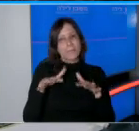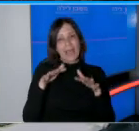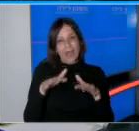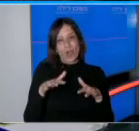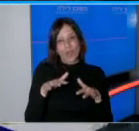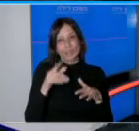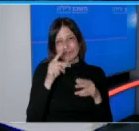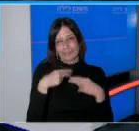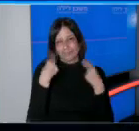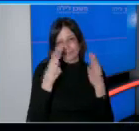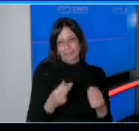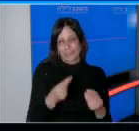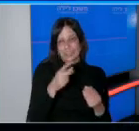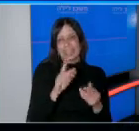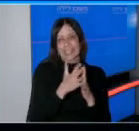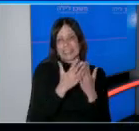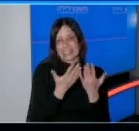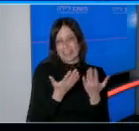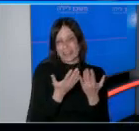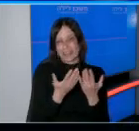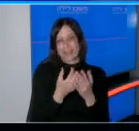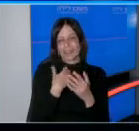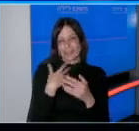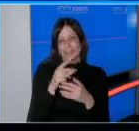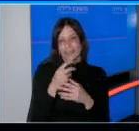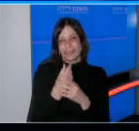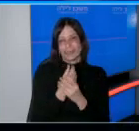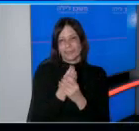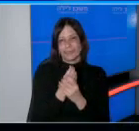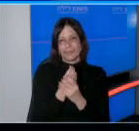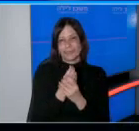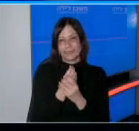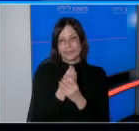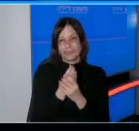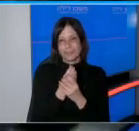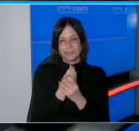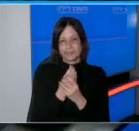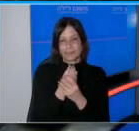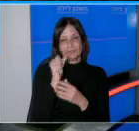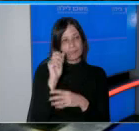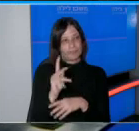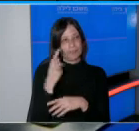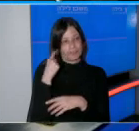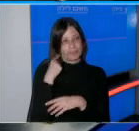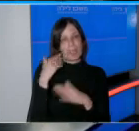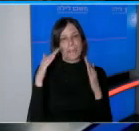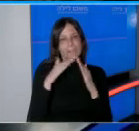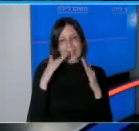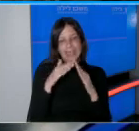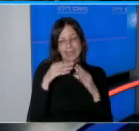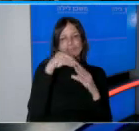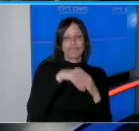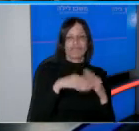More Returns. זה הספר, תודה, אני מחזיק תודה. אותו ביד. אוקיי, אז תשמעי, הבית